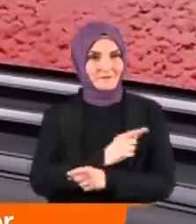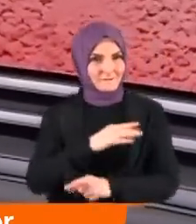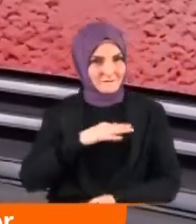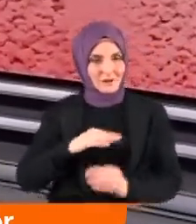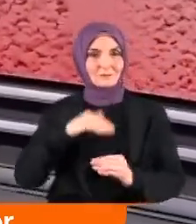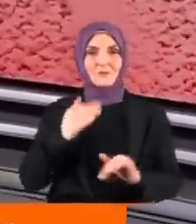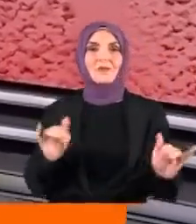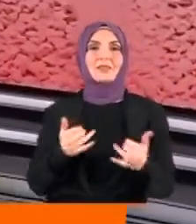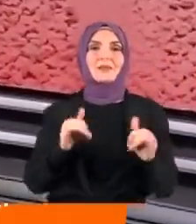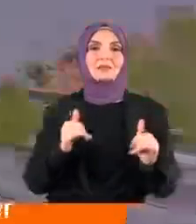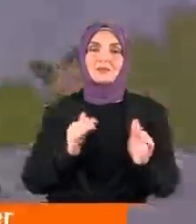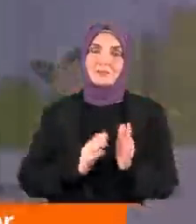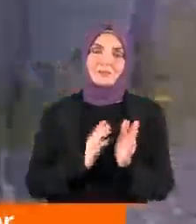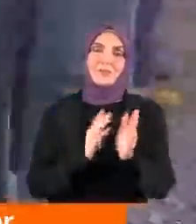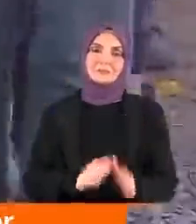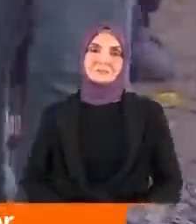ediyor.